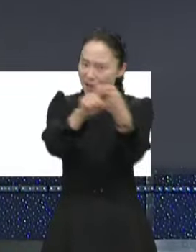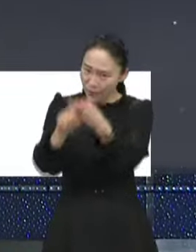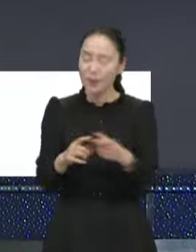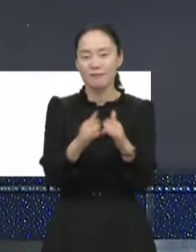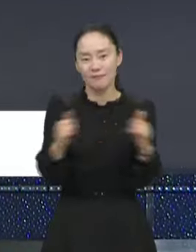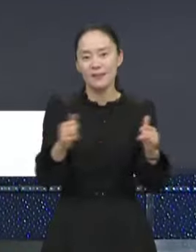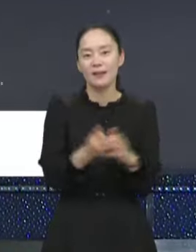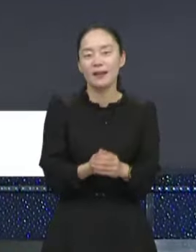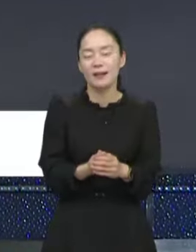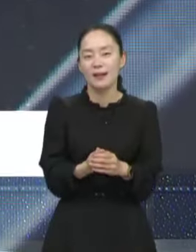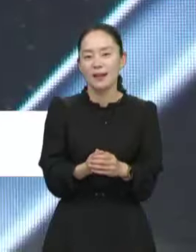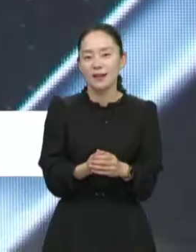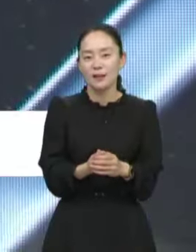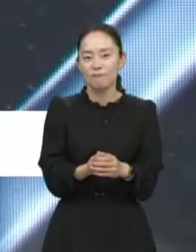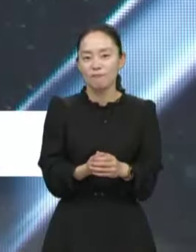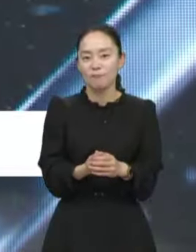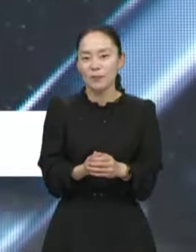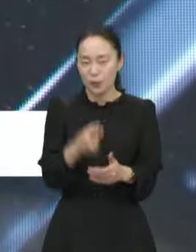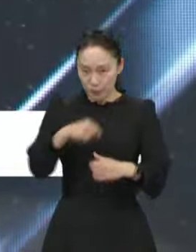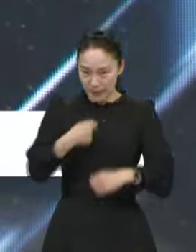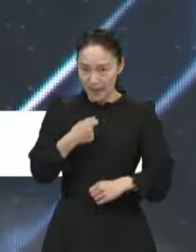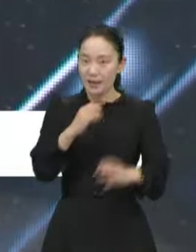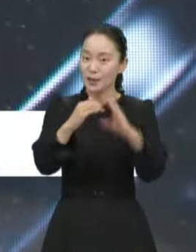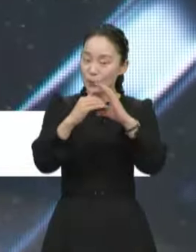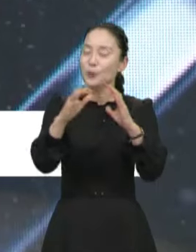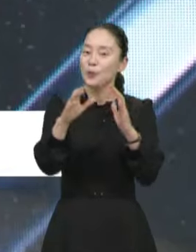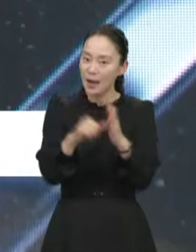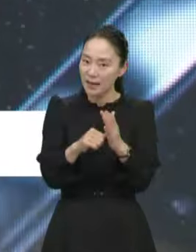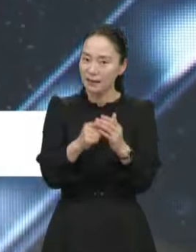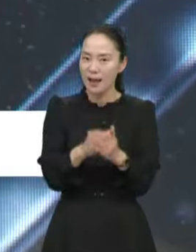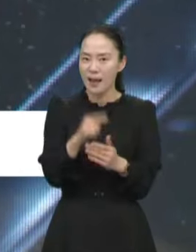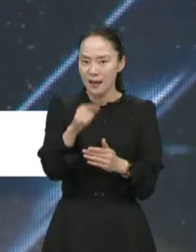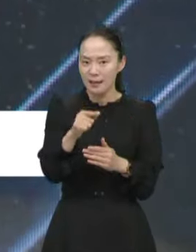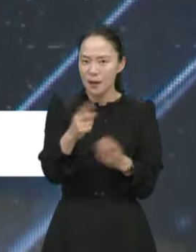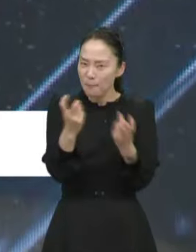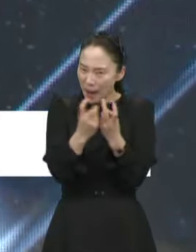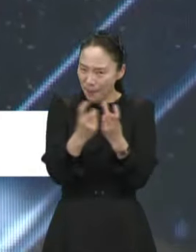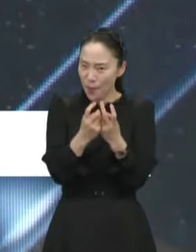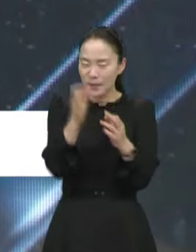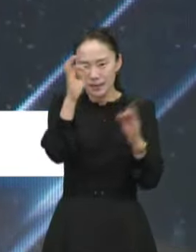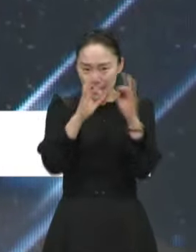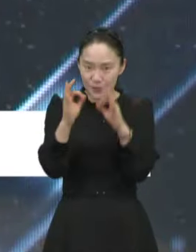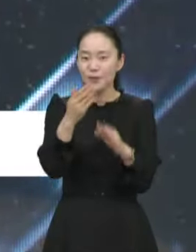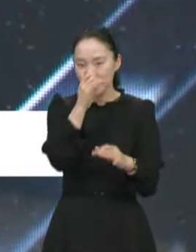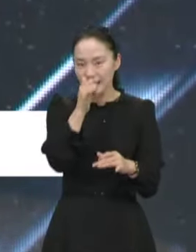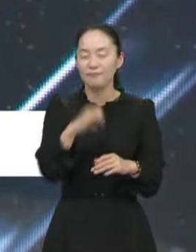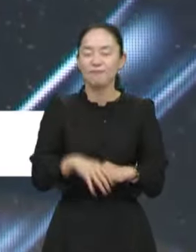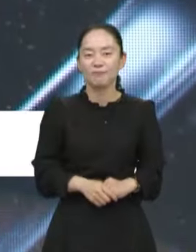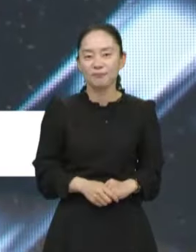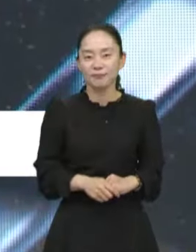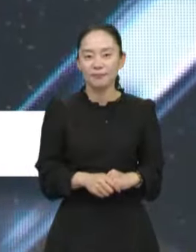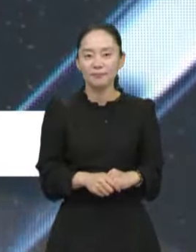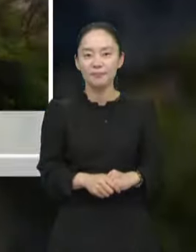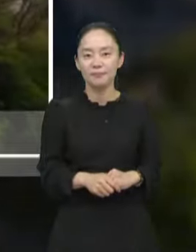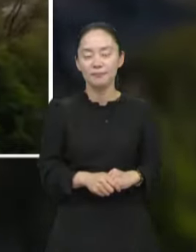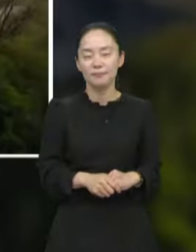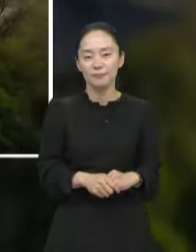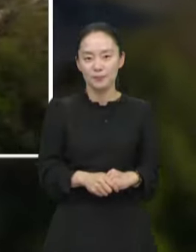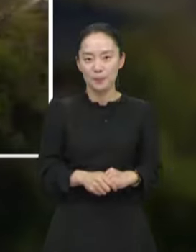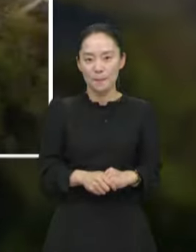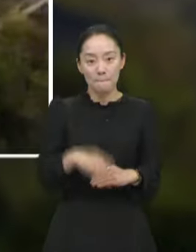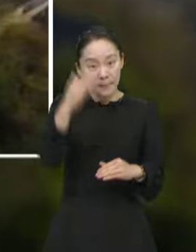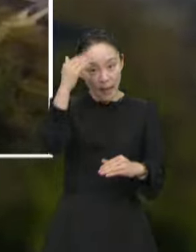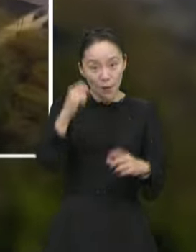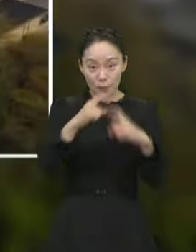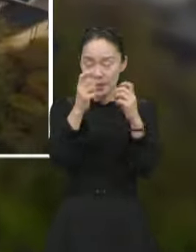구성원들이 허심탄회하게 소통할 때 그 활로가 모색될 수 있을 것으로 보입니다